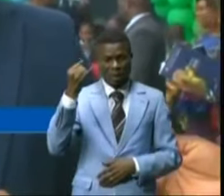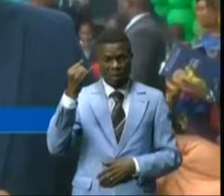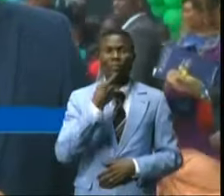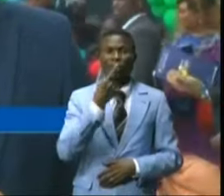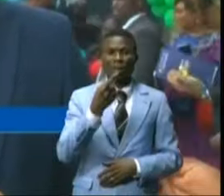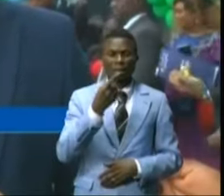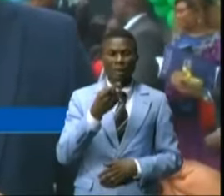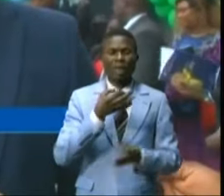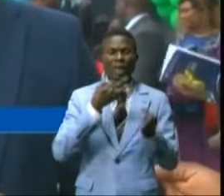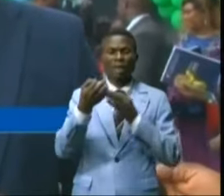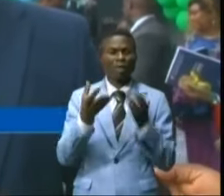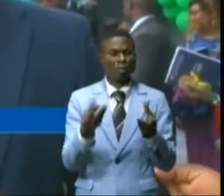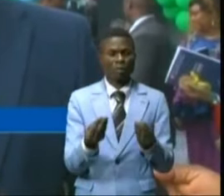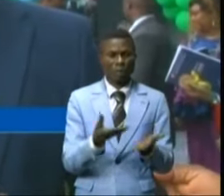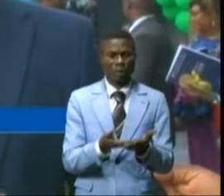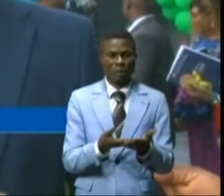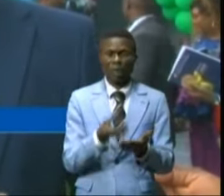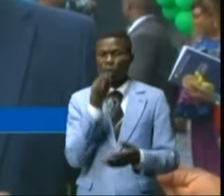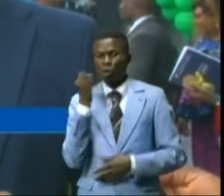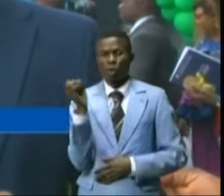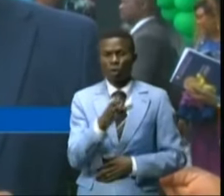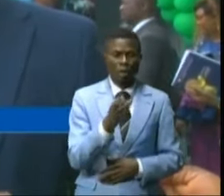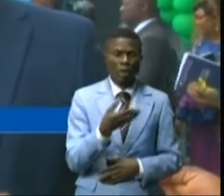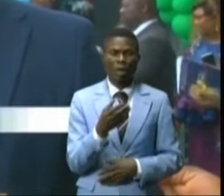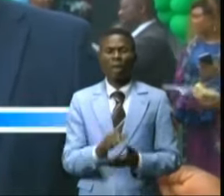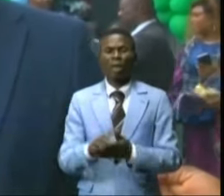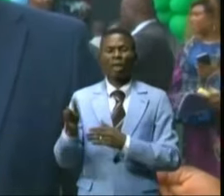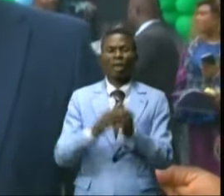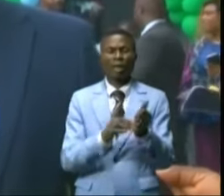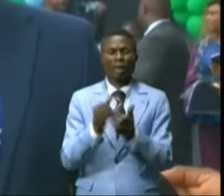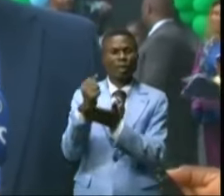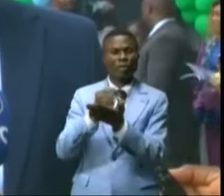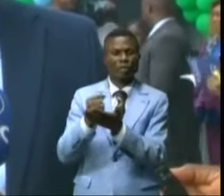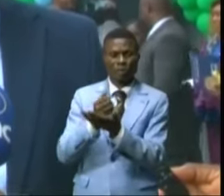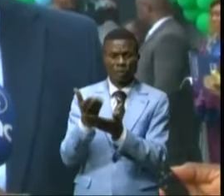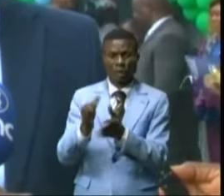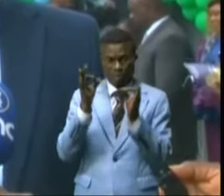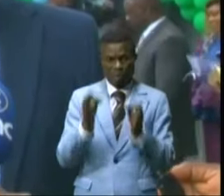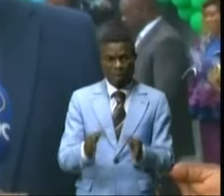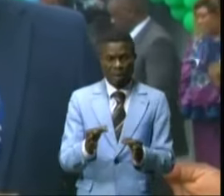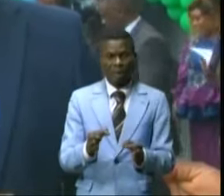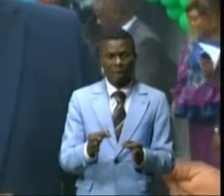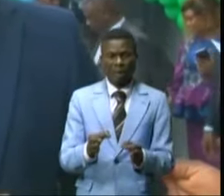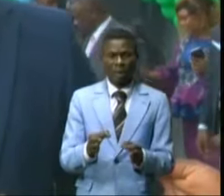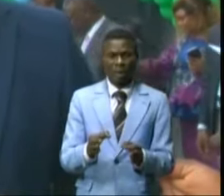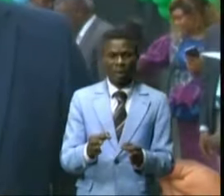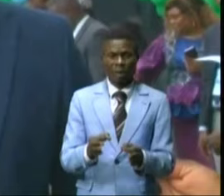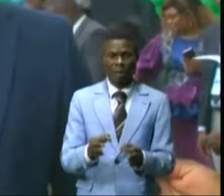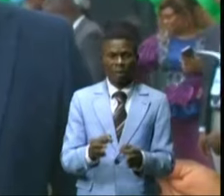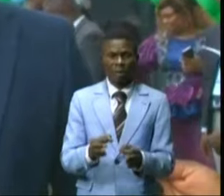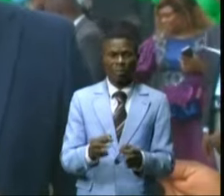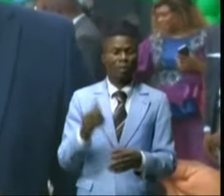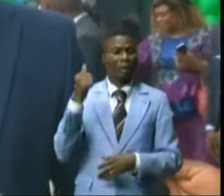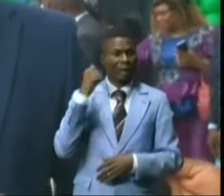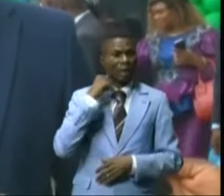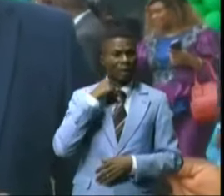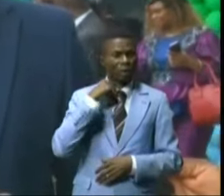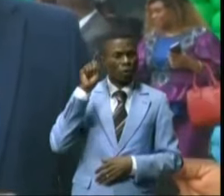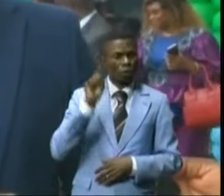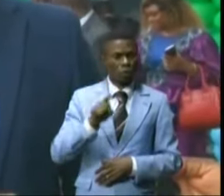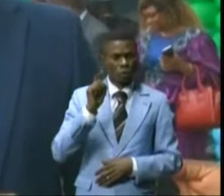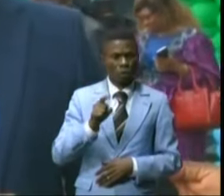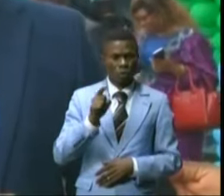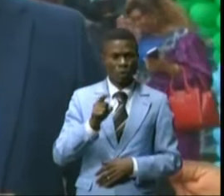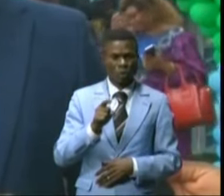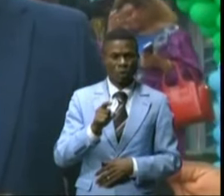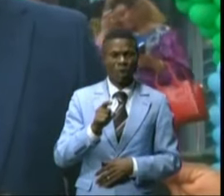des explications faciles. La sorcellerie, l'envoûtement, la magie, alors que c'est la médecine que nous pratiquons aujourd'hui qui n'a